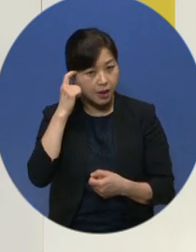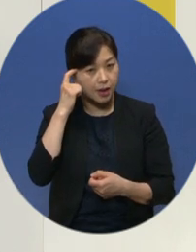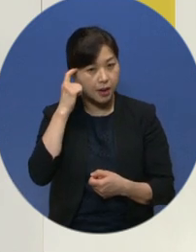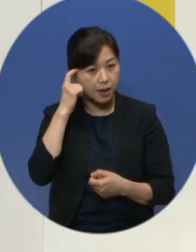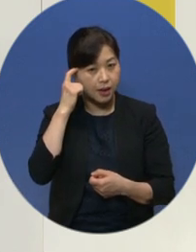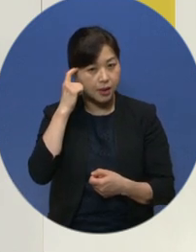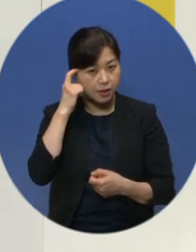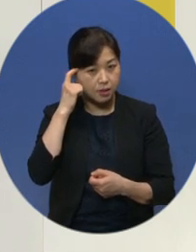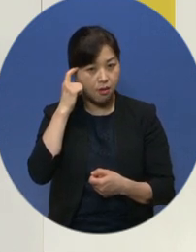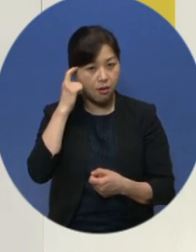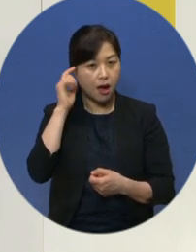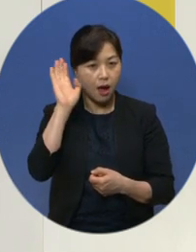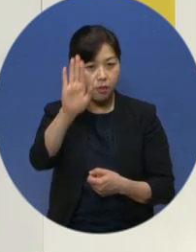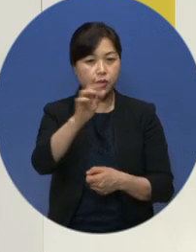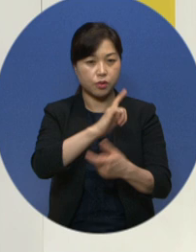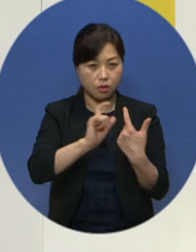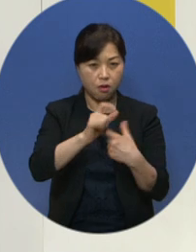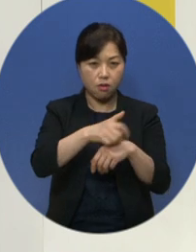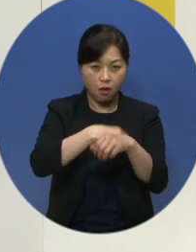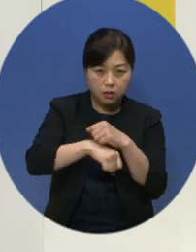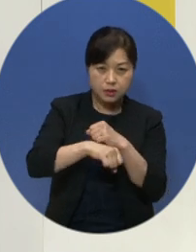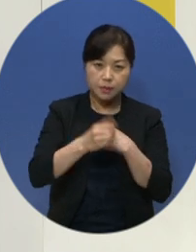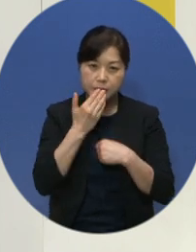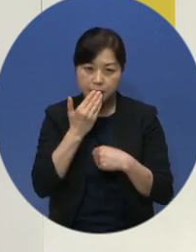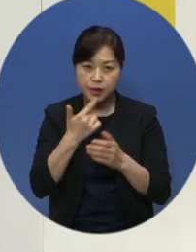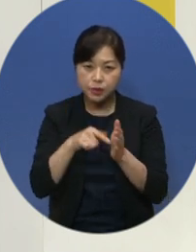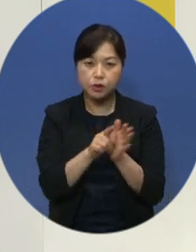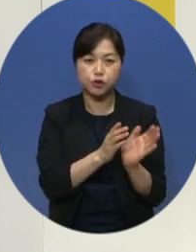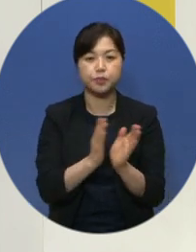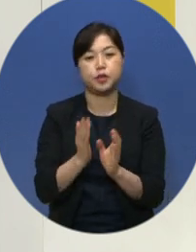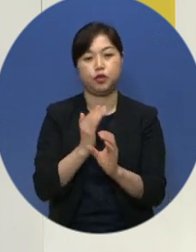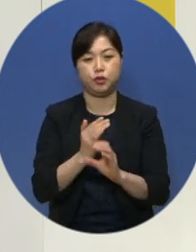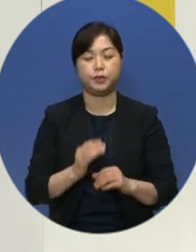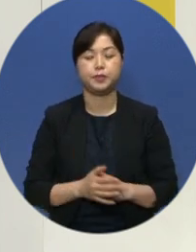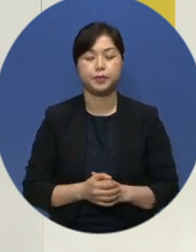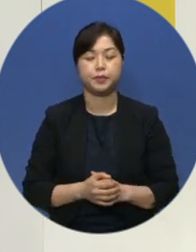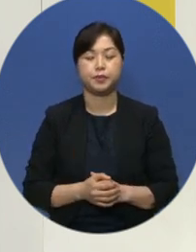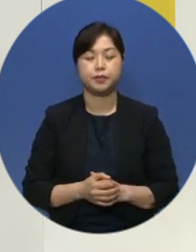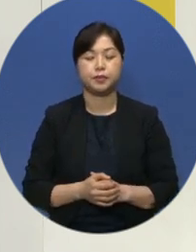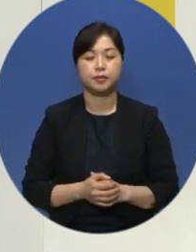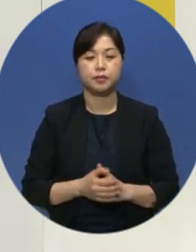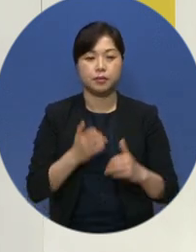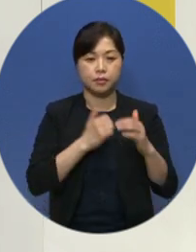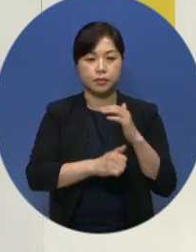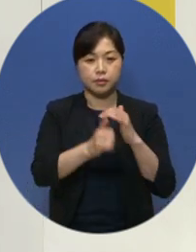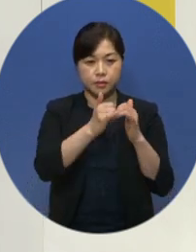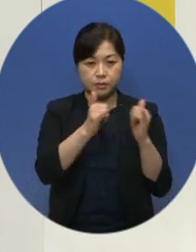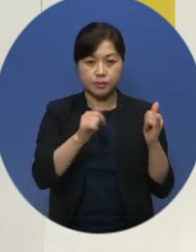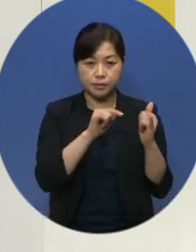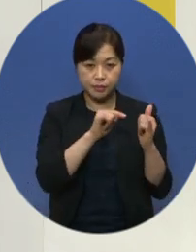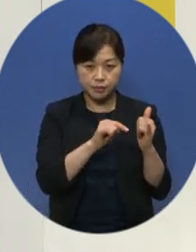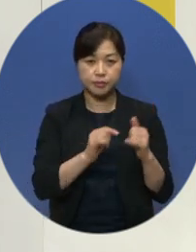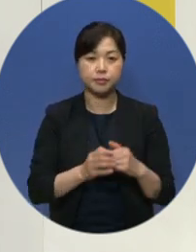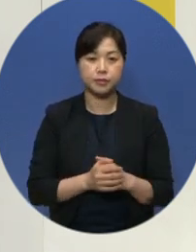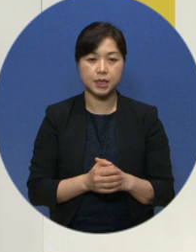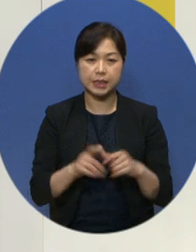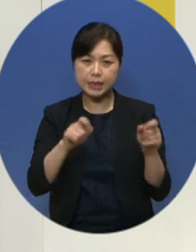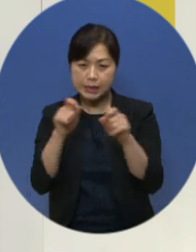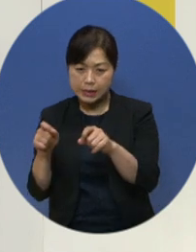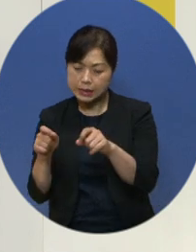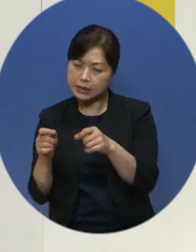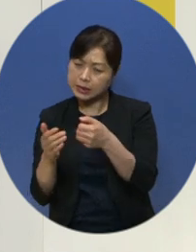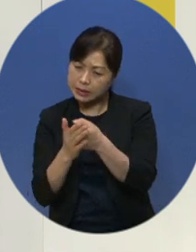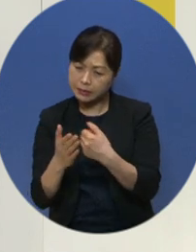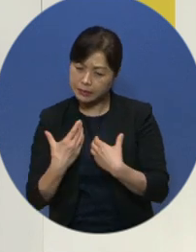다시 저희들이 준비를 하고 있습니다 그래서 어 우리 선수들도 어 그런데 대한 것은 다시